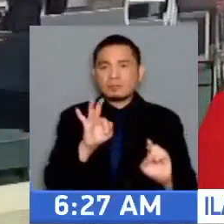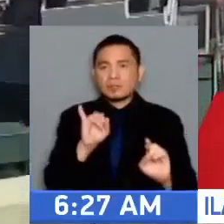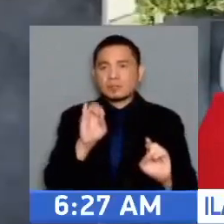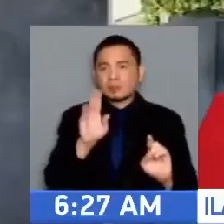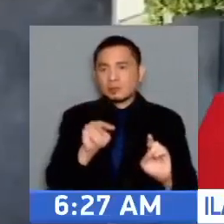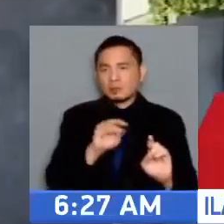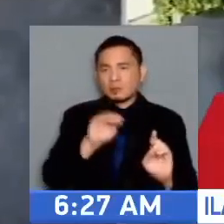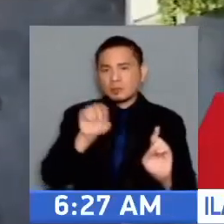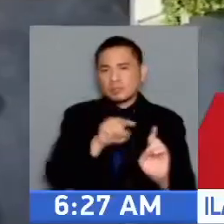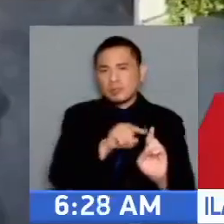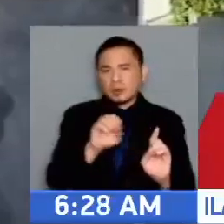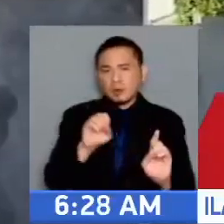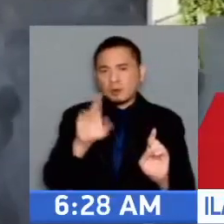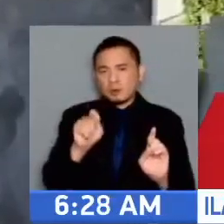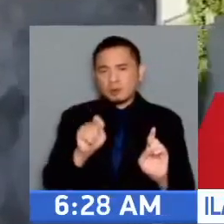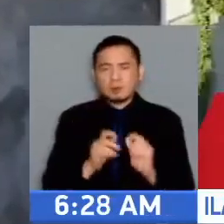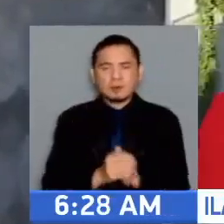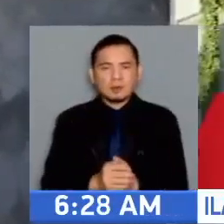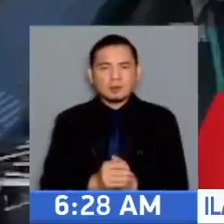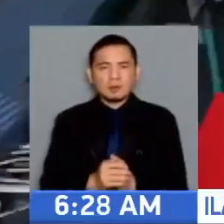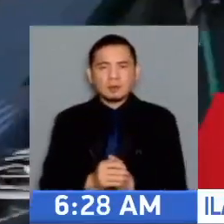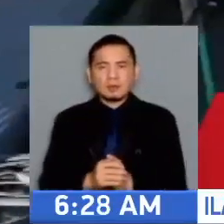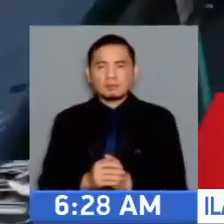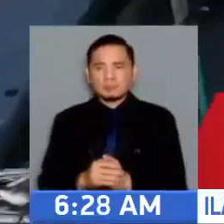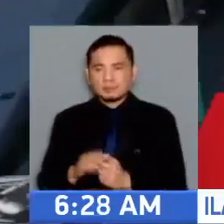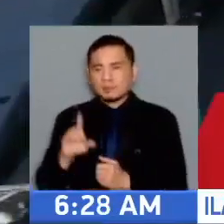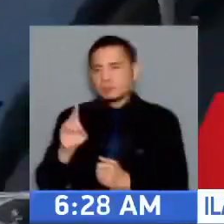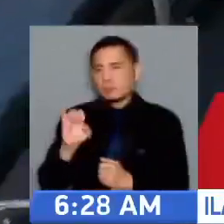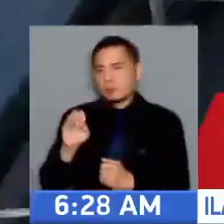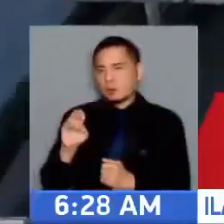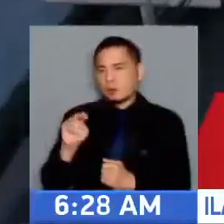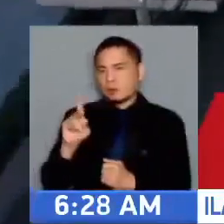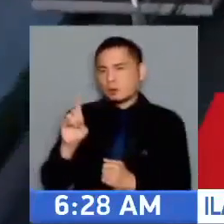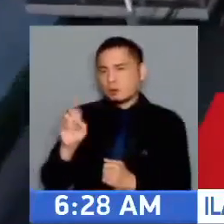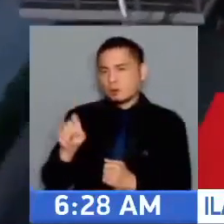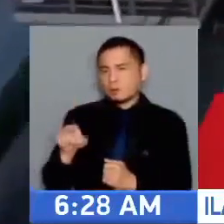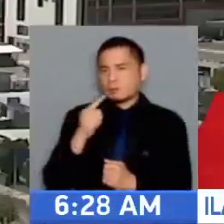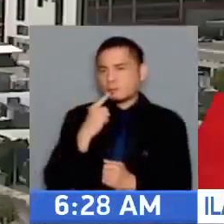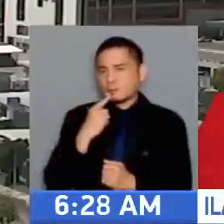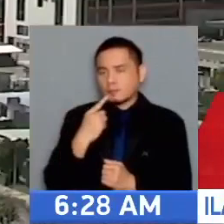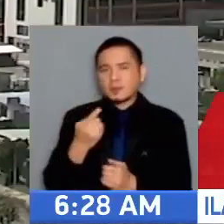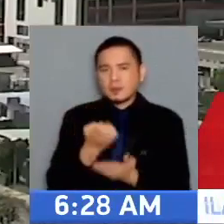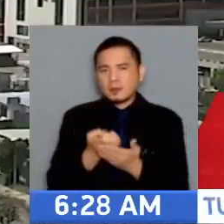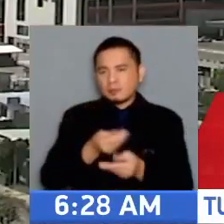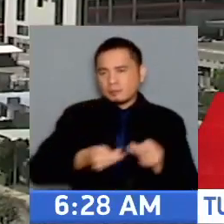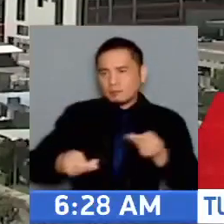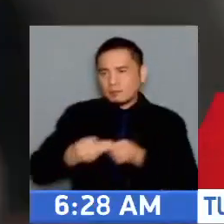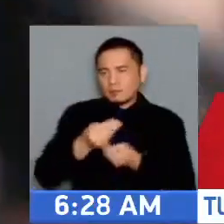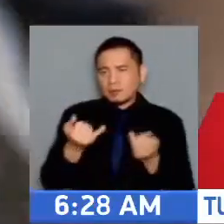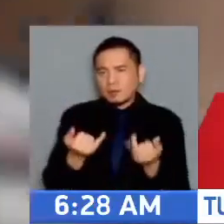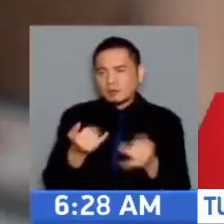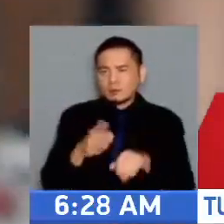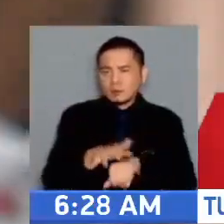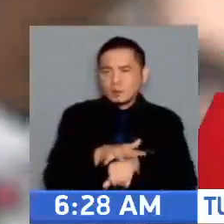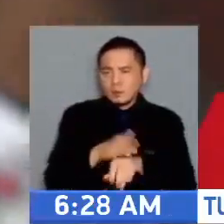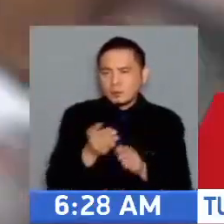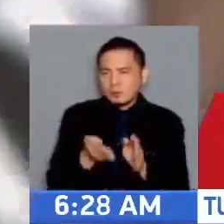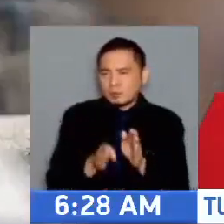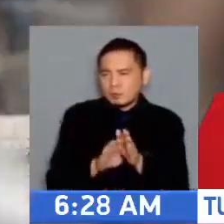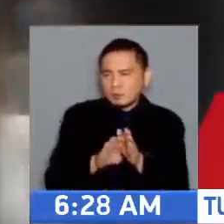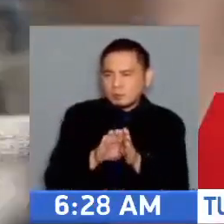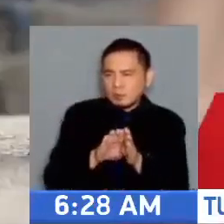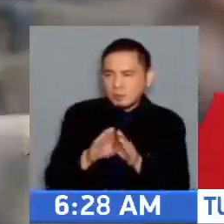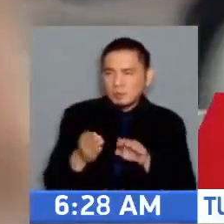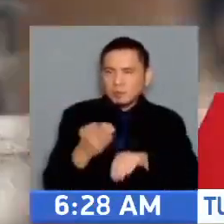Secretary Benjamin Jokno, tuloy-tuloy ang recovery ng ating ekonomiya. Kahit posibleng bumagal sa 6.5% ang paglago ng